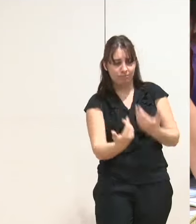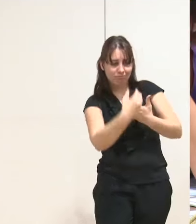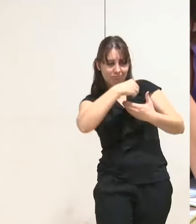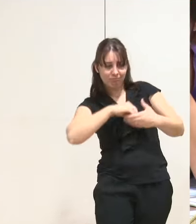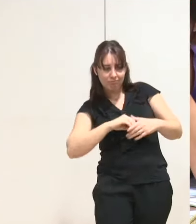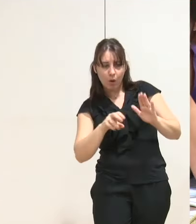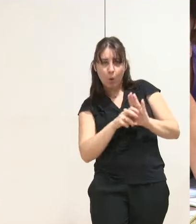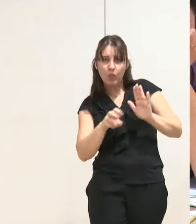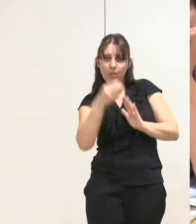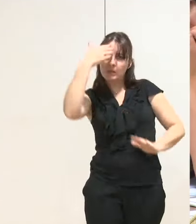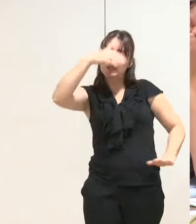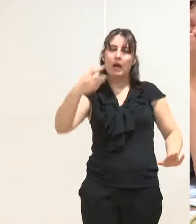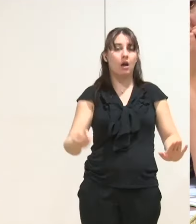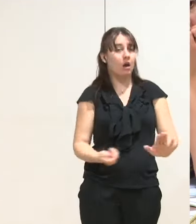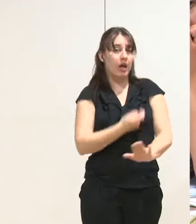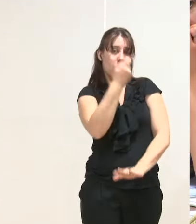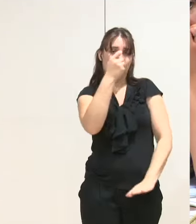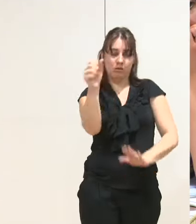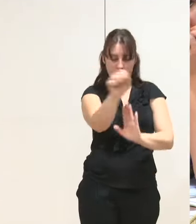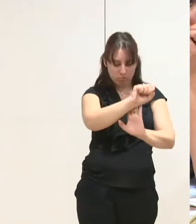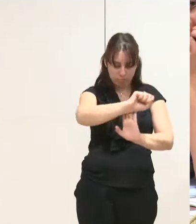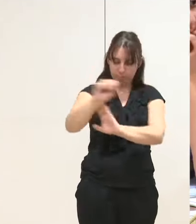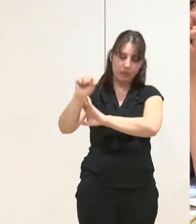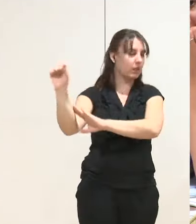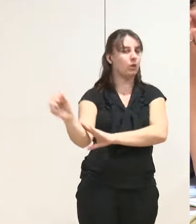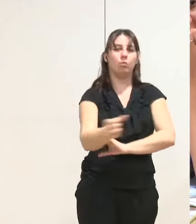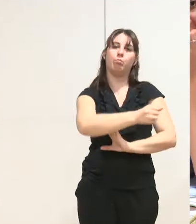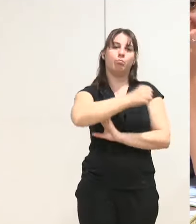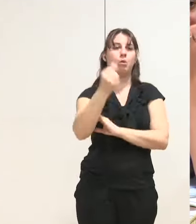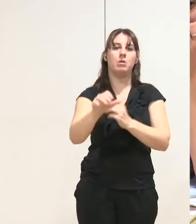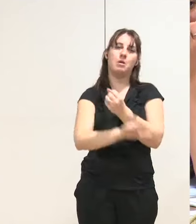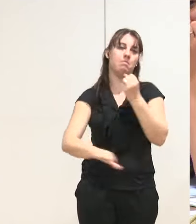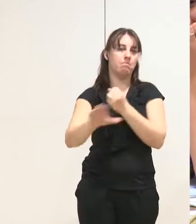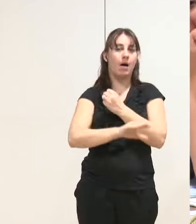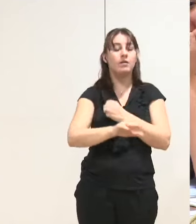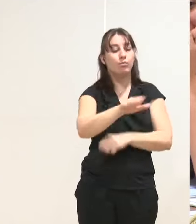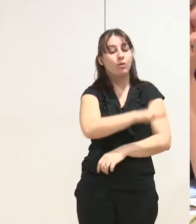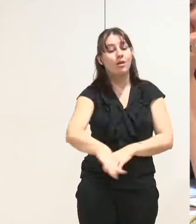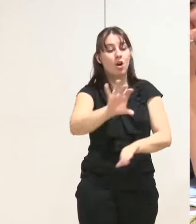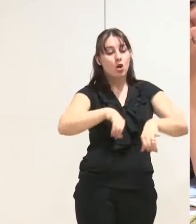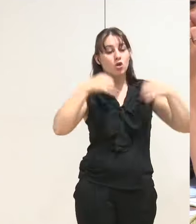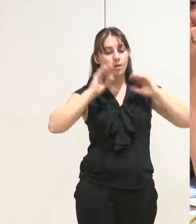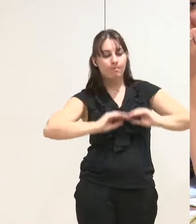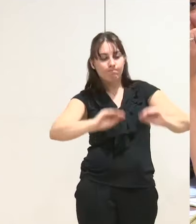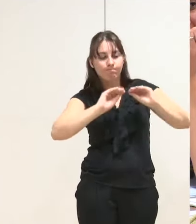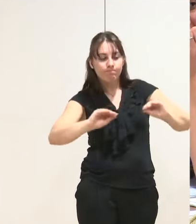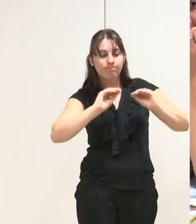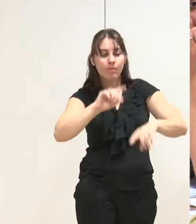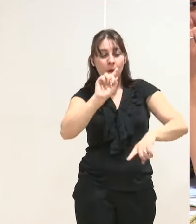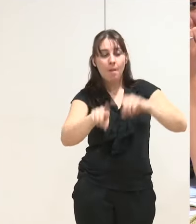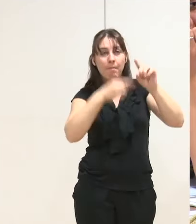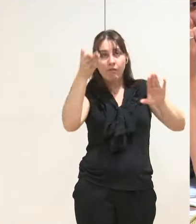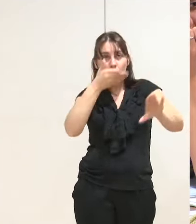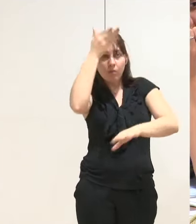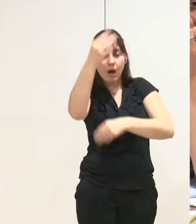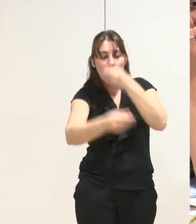tous aujourd'hui que l'éducation est une PR essenti pour donner au plus jeunes les clés pour décoder dans de bonnes conditions un